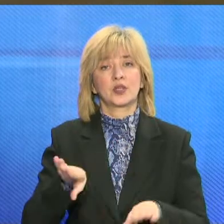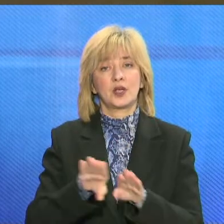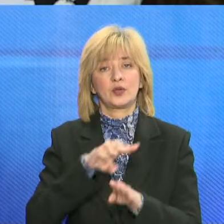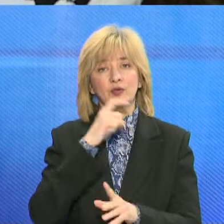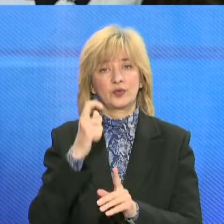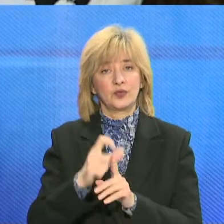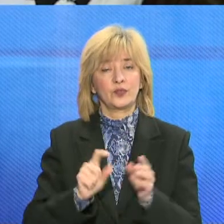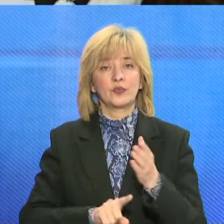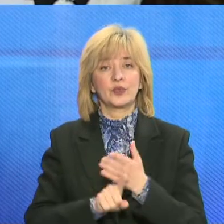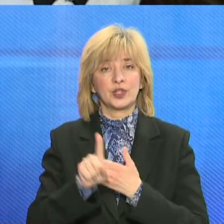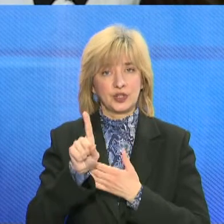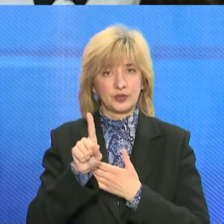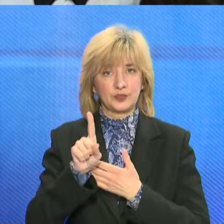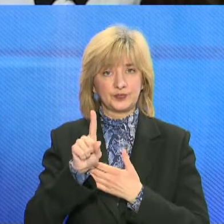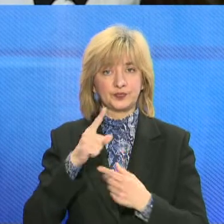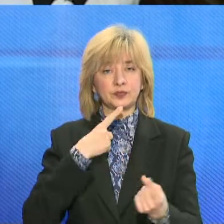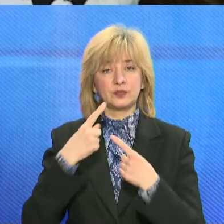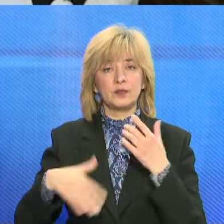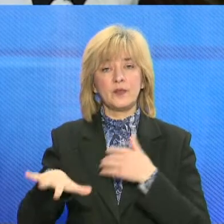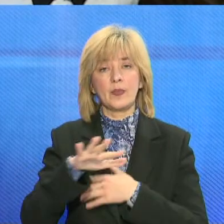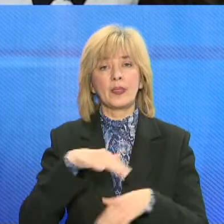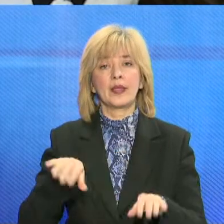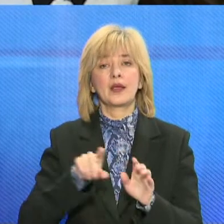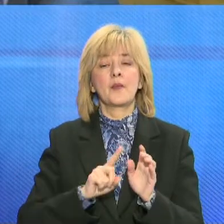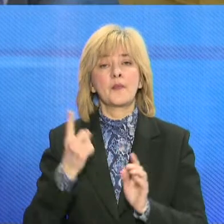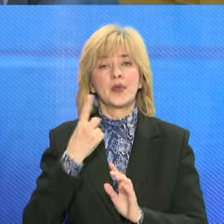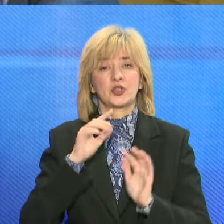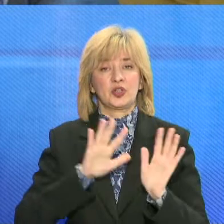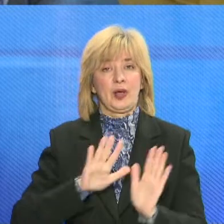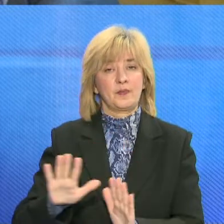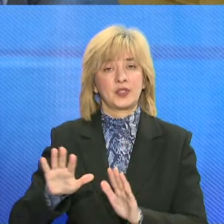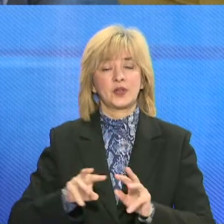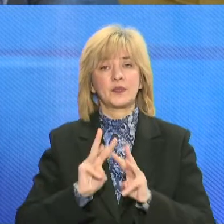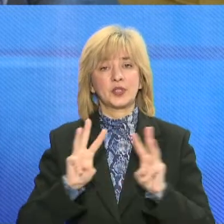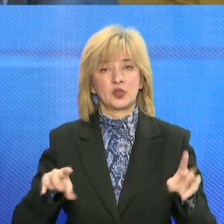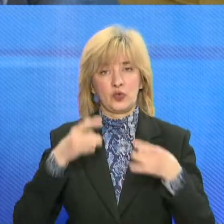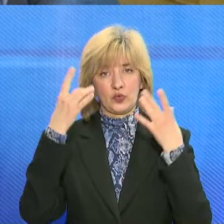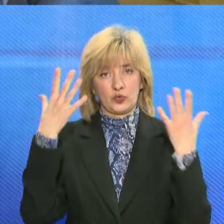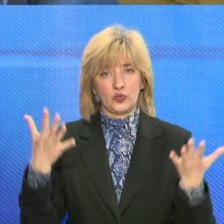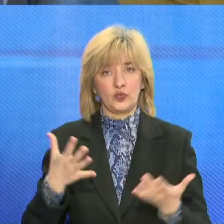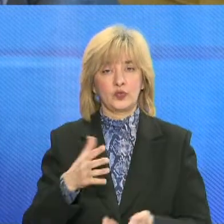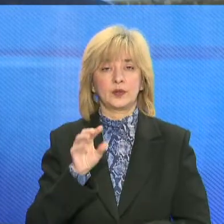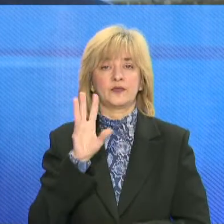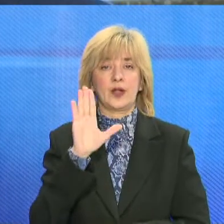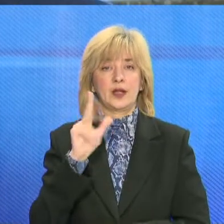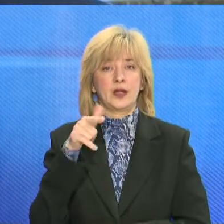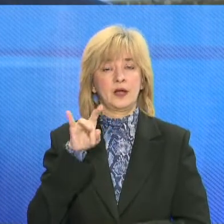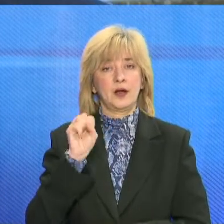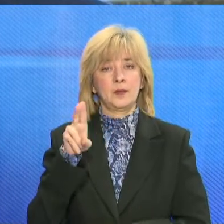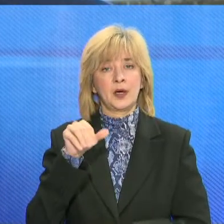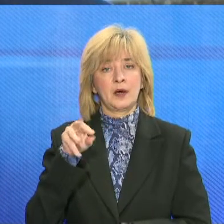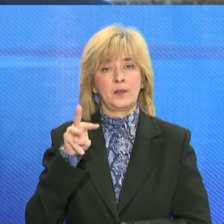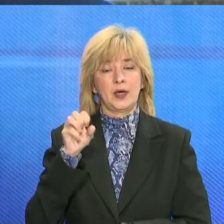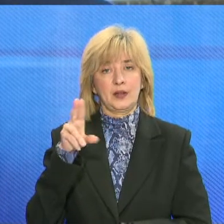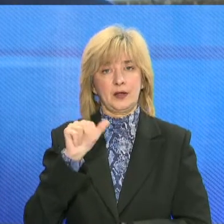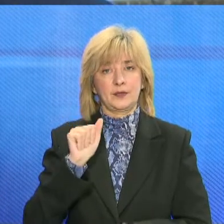дыялоговую пляцоўку з удзелам кіраўнікоў установаў культуры першы намеснік міністра культуры Валеры Грамада. В Гродненской области